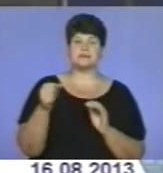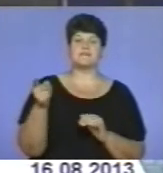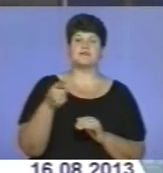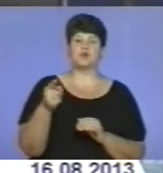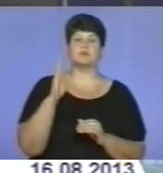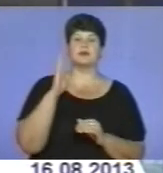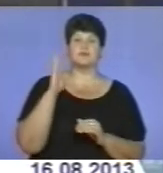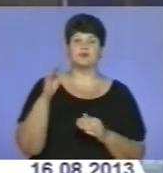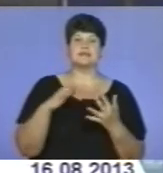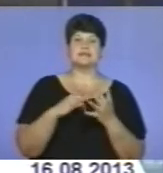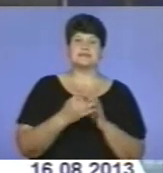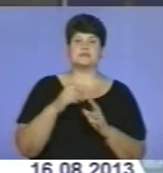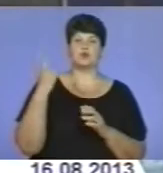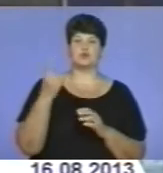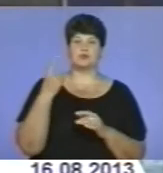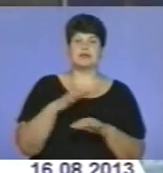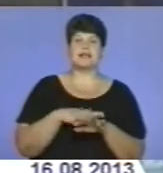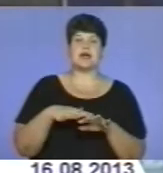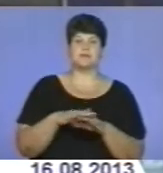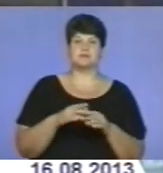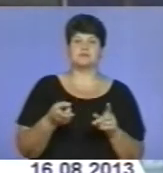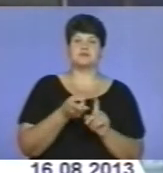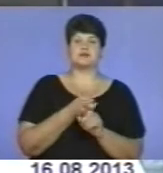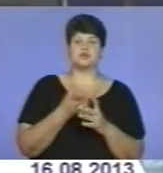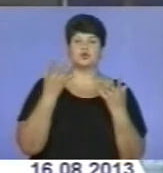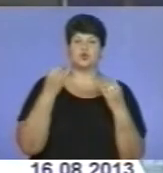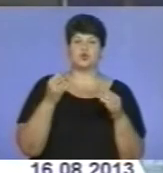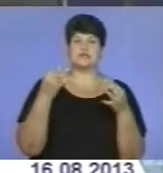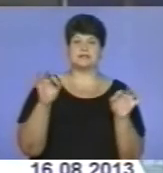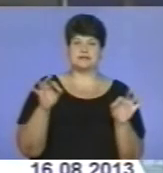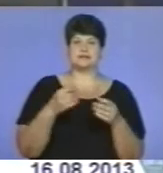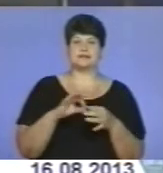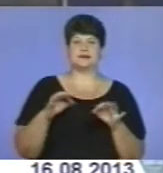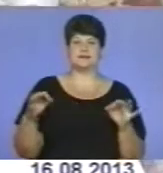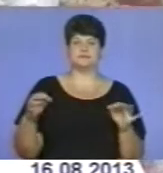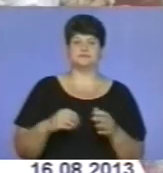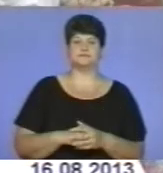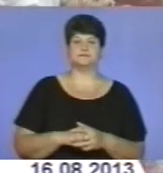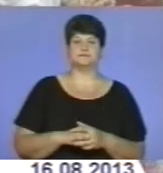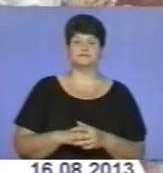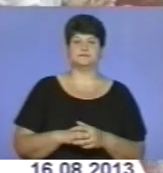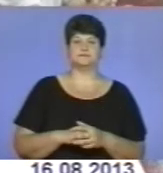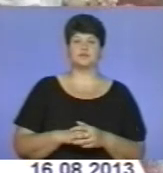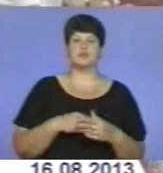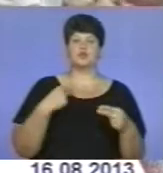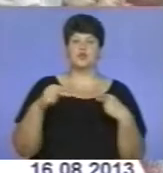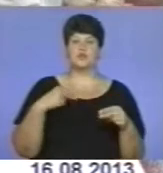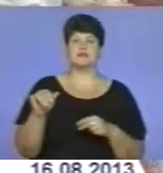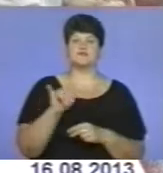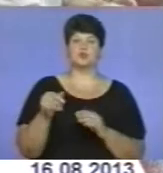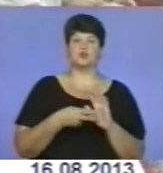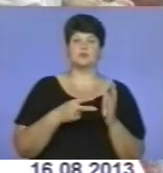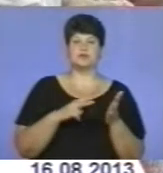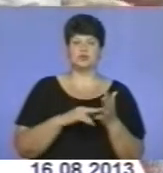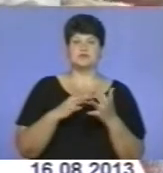відбудеться сільськосподарський ярмарок, присвячений Дню Незалежності. Деталі у сюжеті. Торгувати у суботу планують